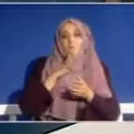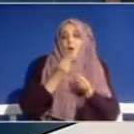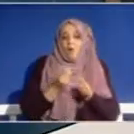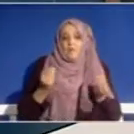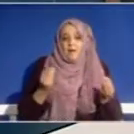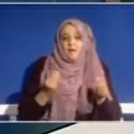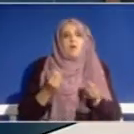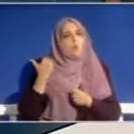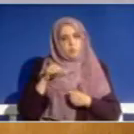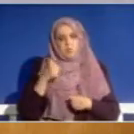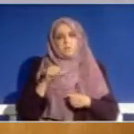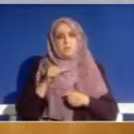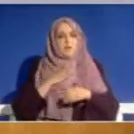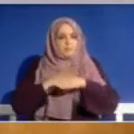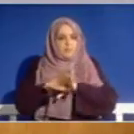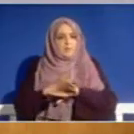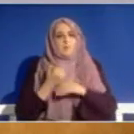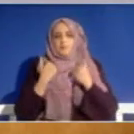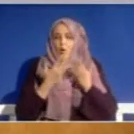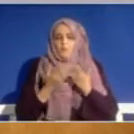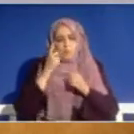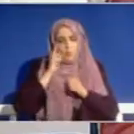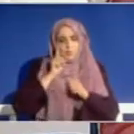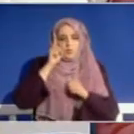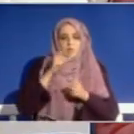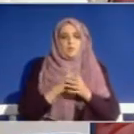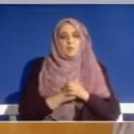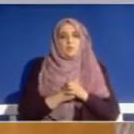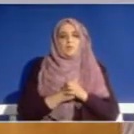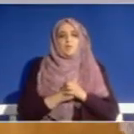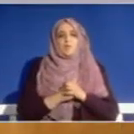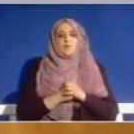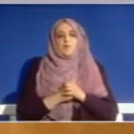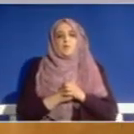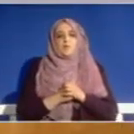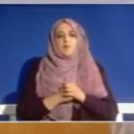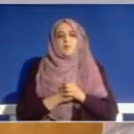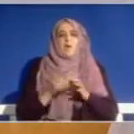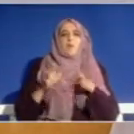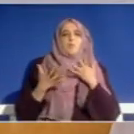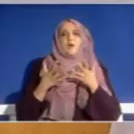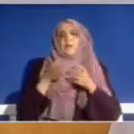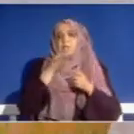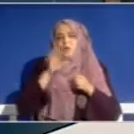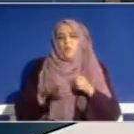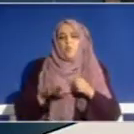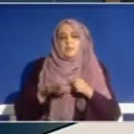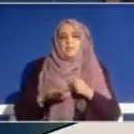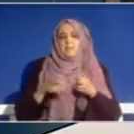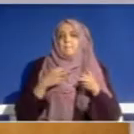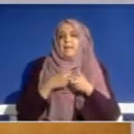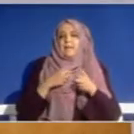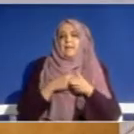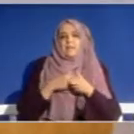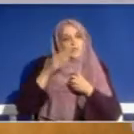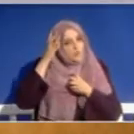تعقي عليهم جائزة جائز شلام نعم جائز وعندك تتصدقي مبلغ تقدري شعورهم يوم كانوا صغارا كم